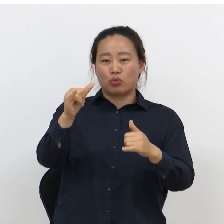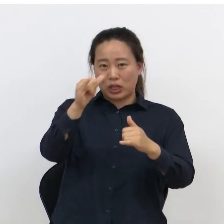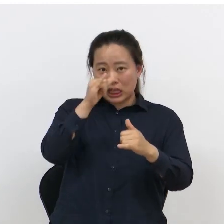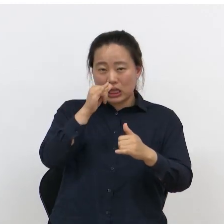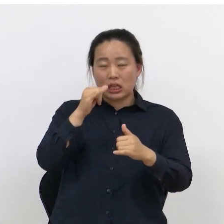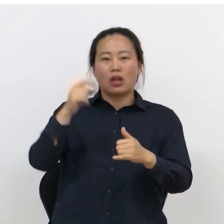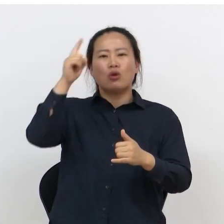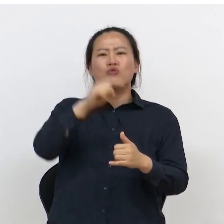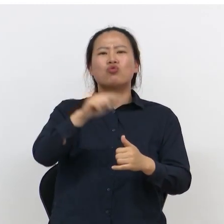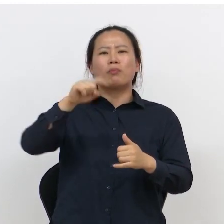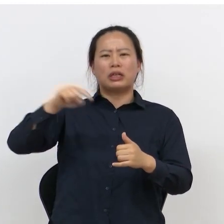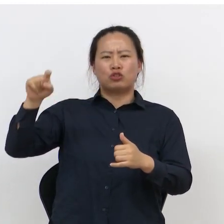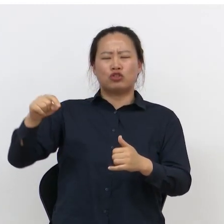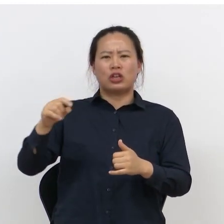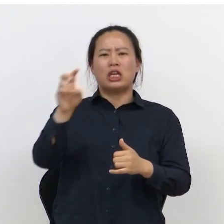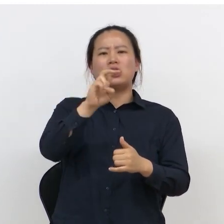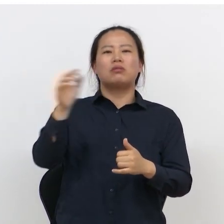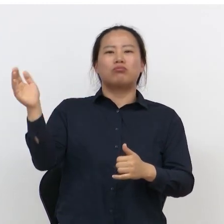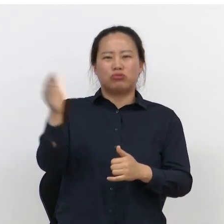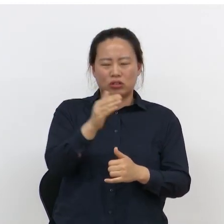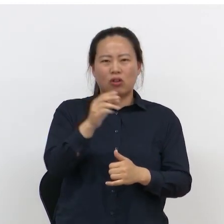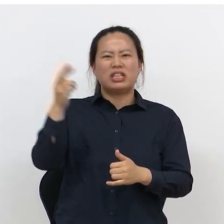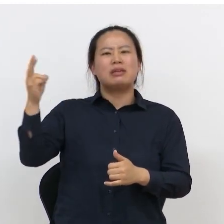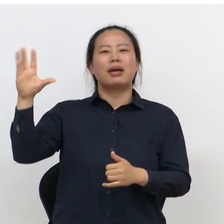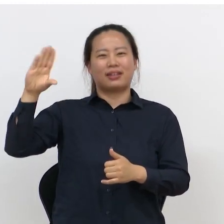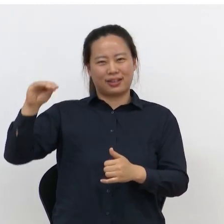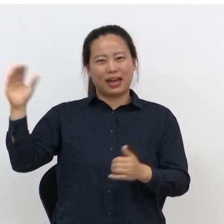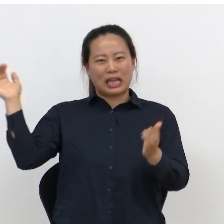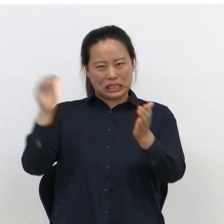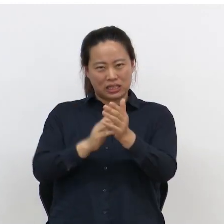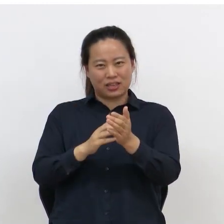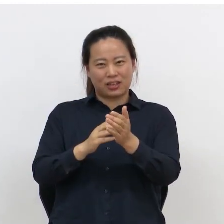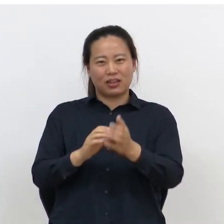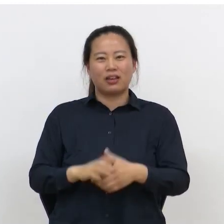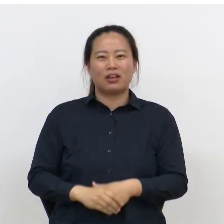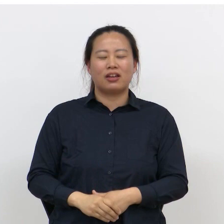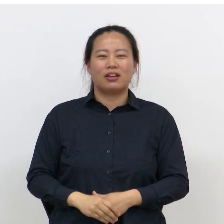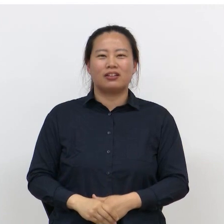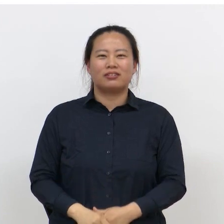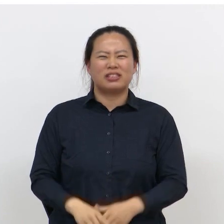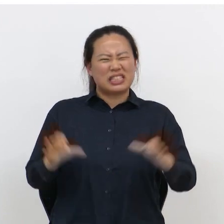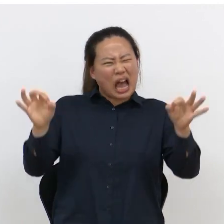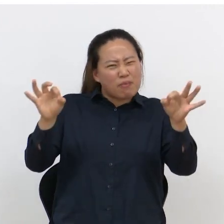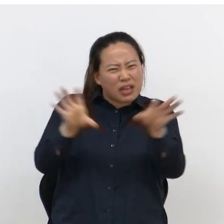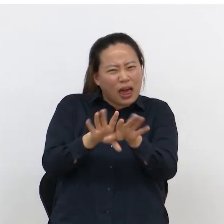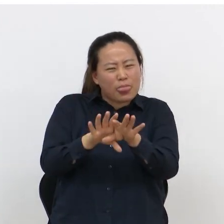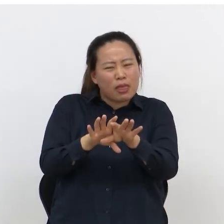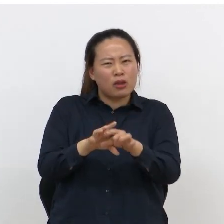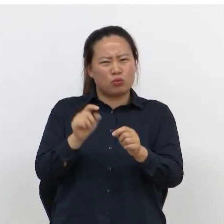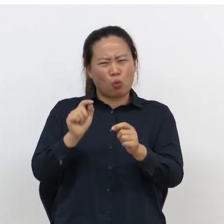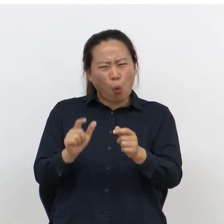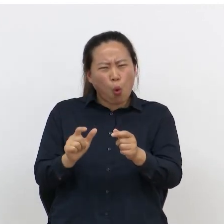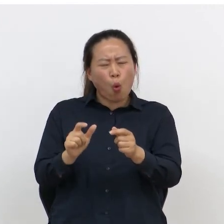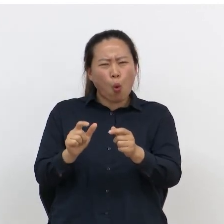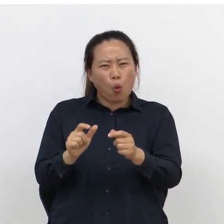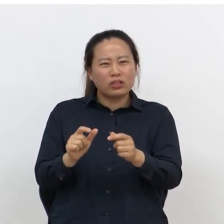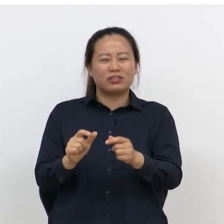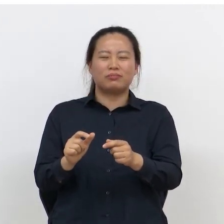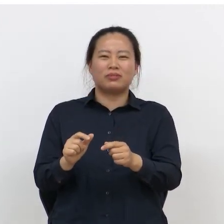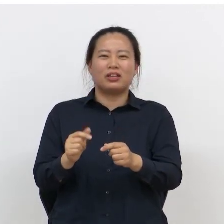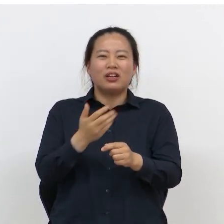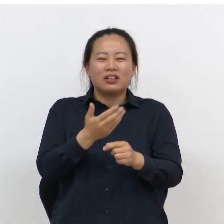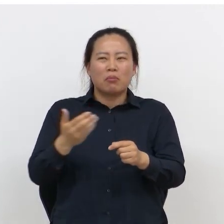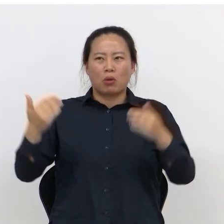되느냐? 무려 20에서 2만 헤르츠까지입니다. 근데 이거는 요때 잠깐입니다. 조금 살다 보면 중년만 돼도